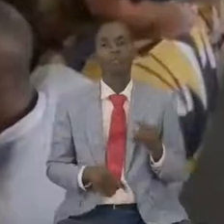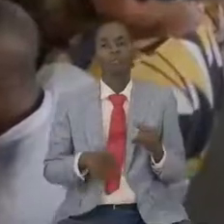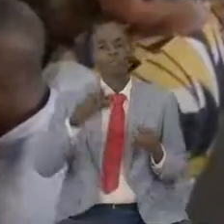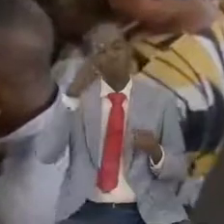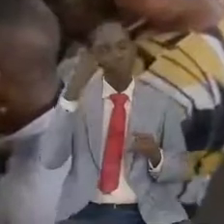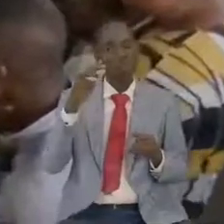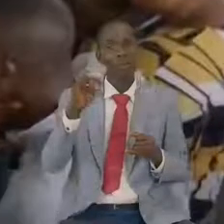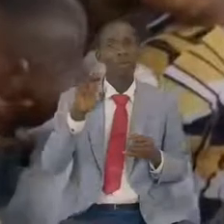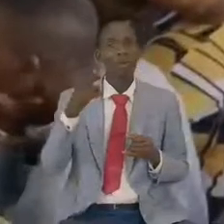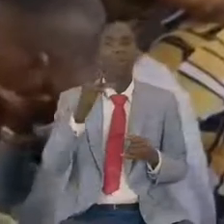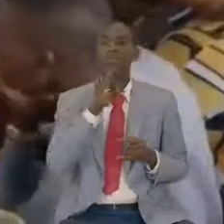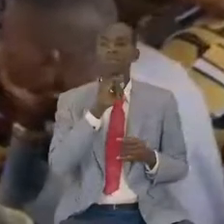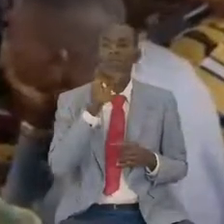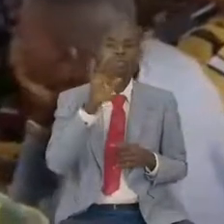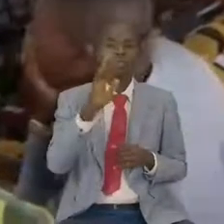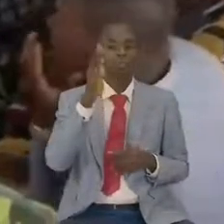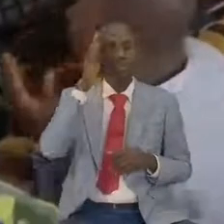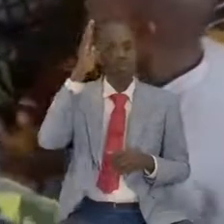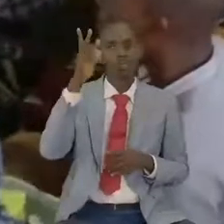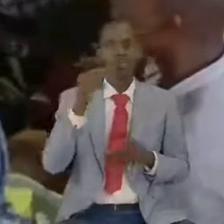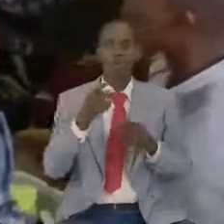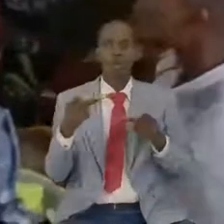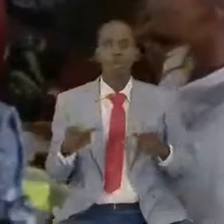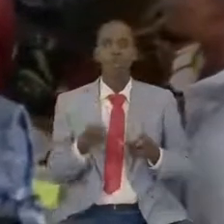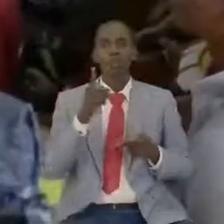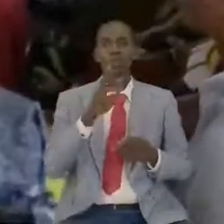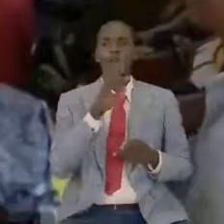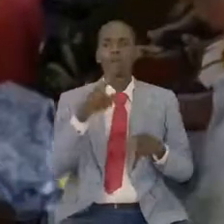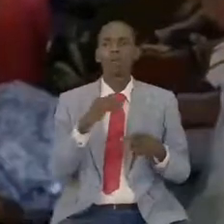Mara n'est pas votre destination. Là où vous allez,